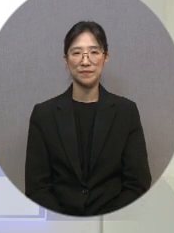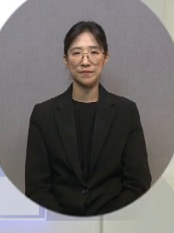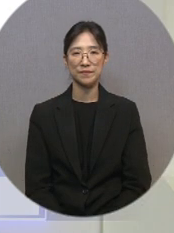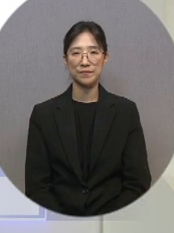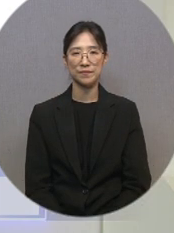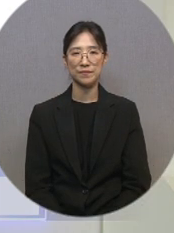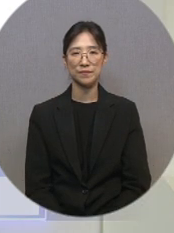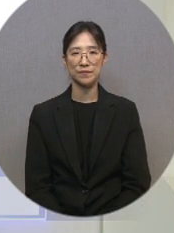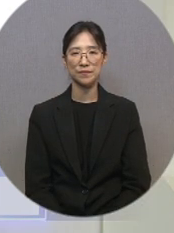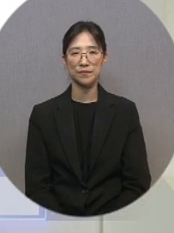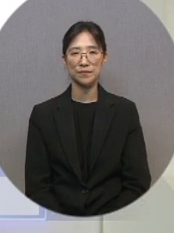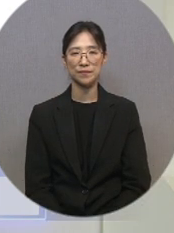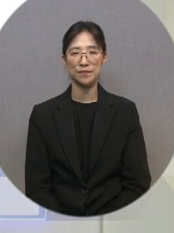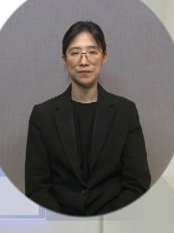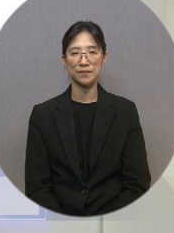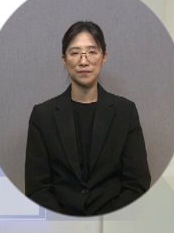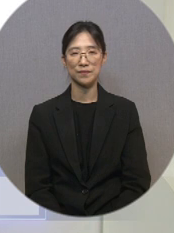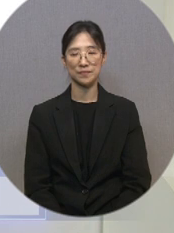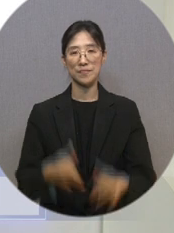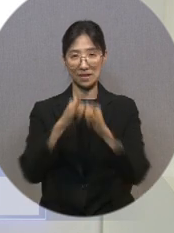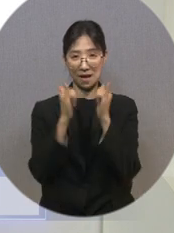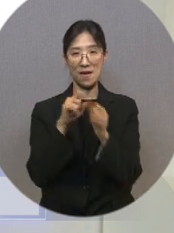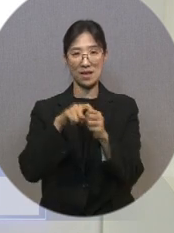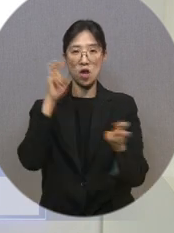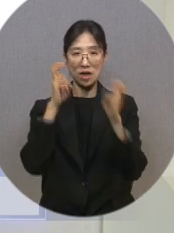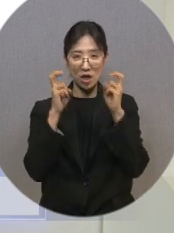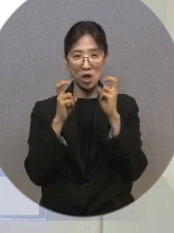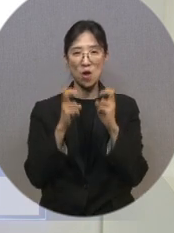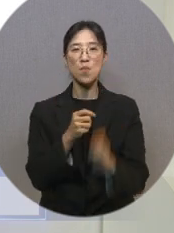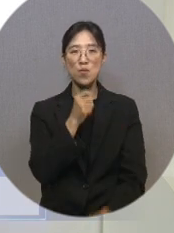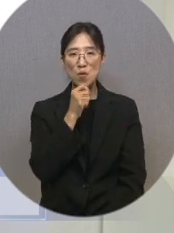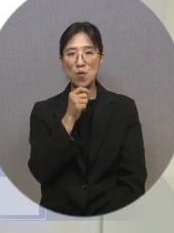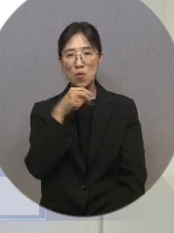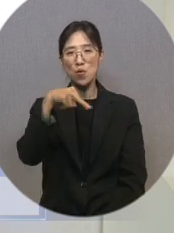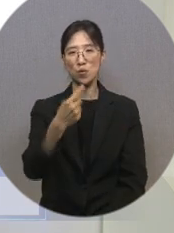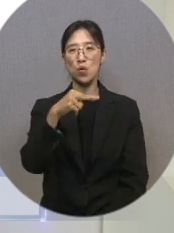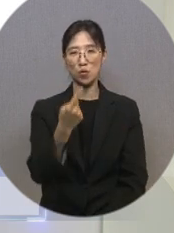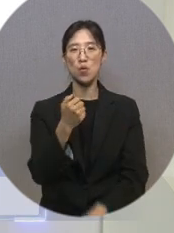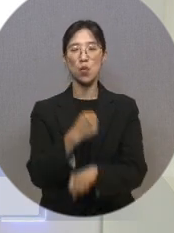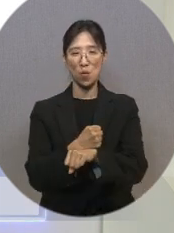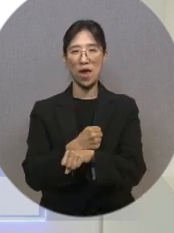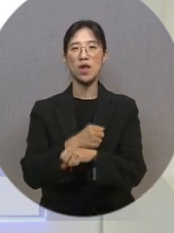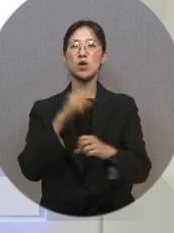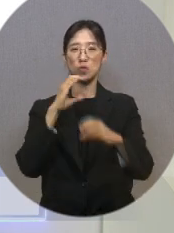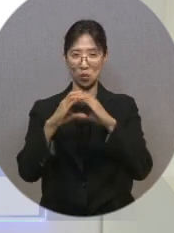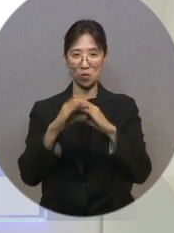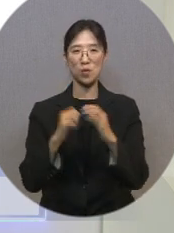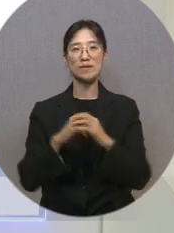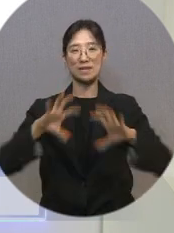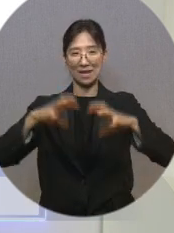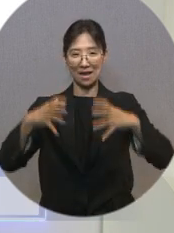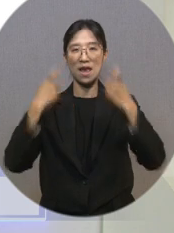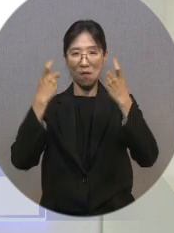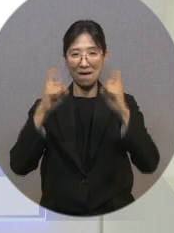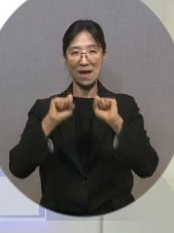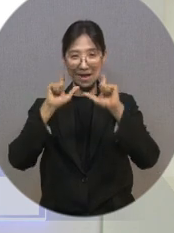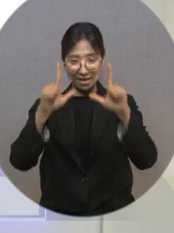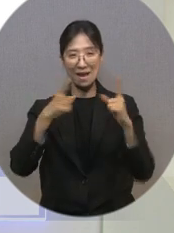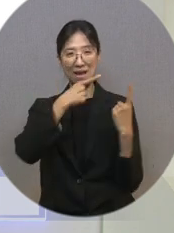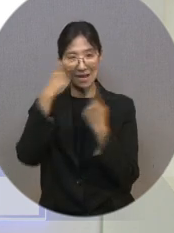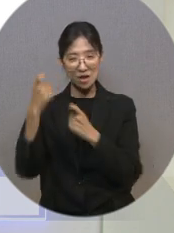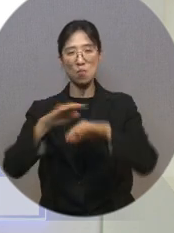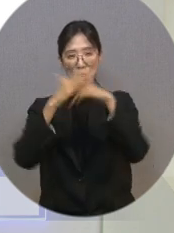가능합니다 다음 뉴스입니다 사회적 기업 소소한 소통이 세계 관광의 날을 맞아 모두를 위한